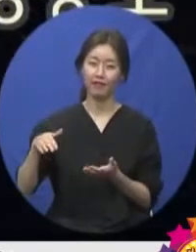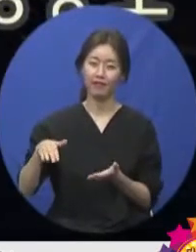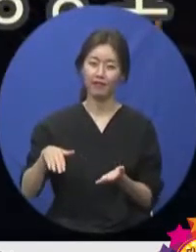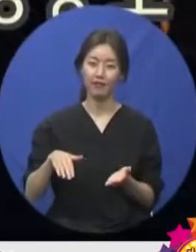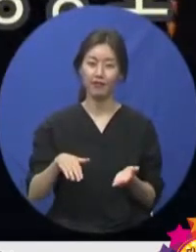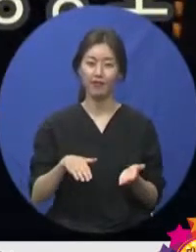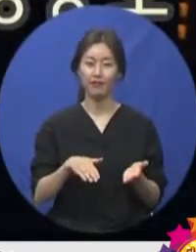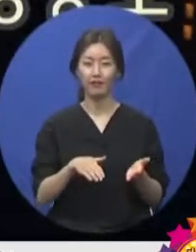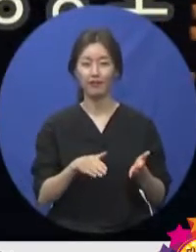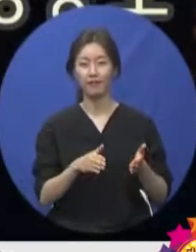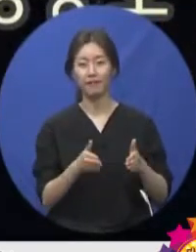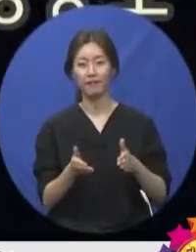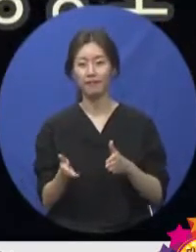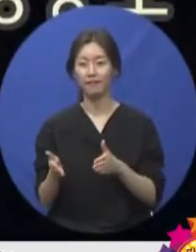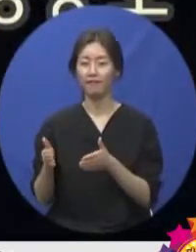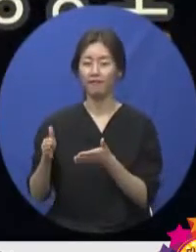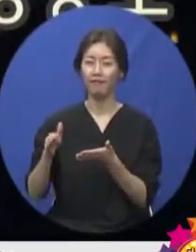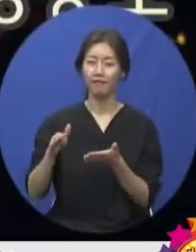구비 구비